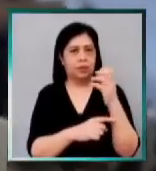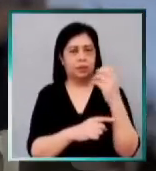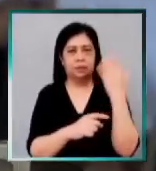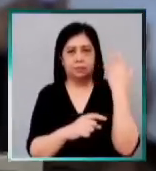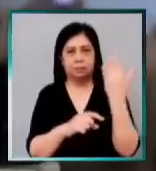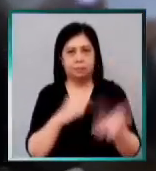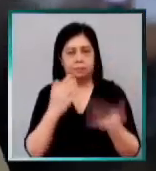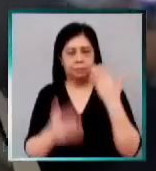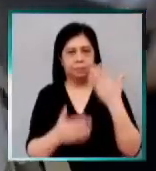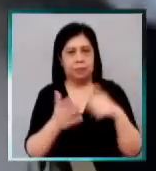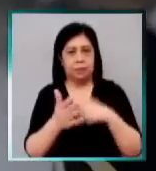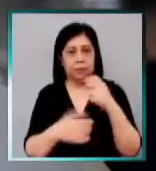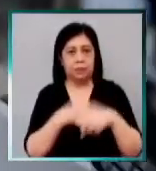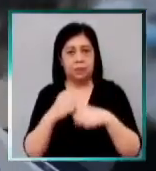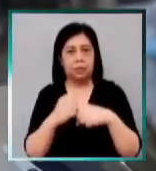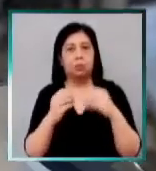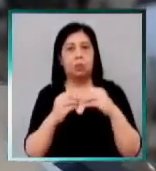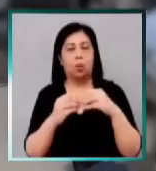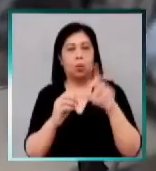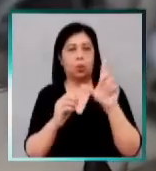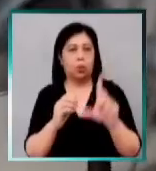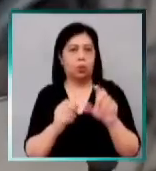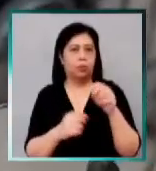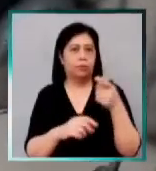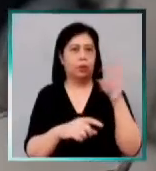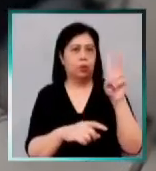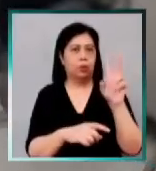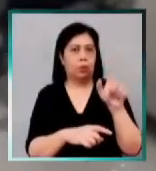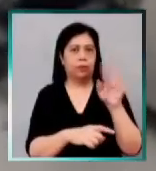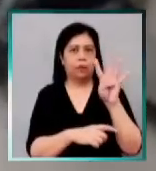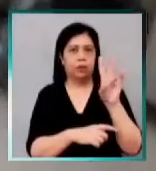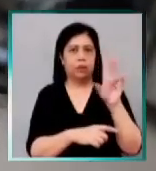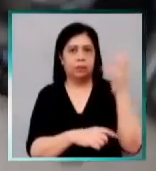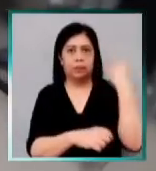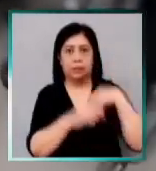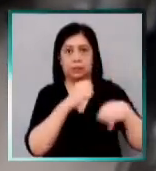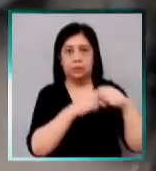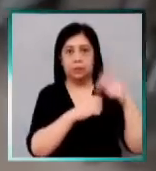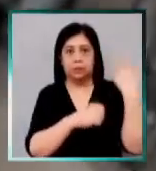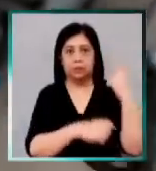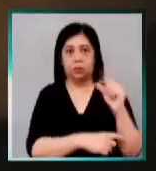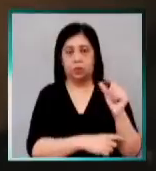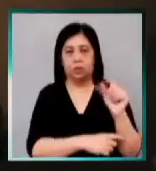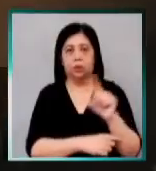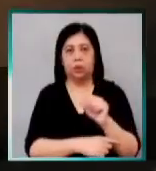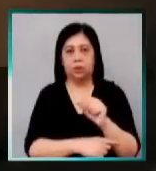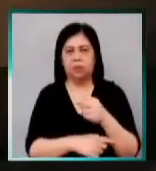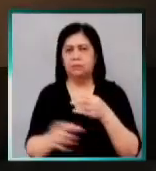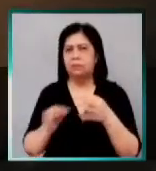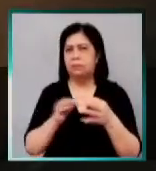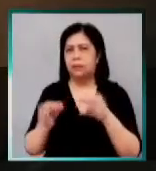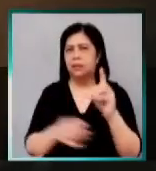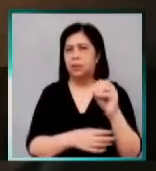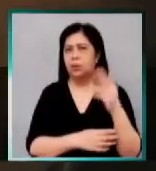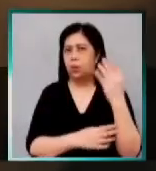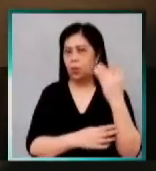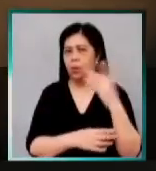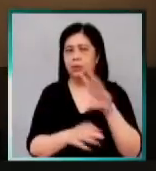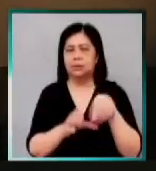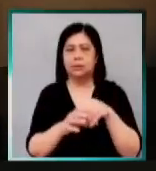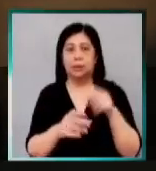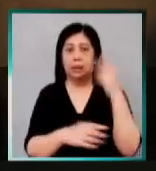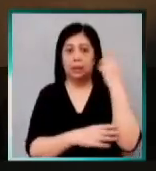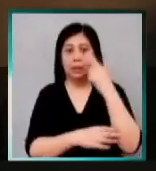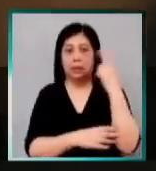taon, mas mababa sa 2.47% noong 2020. Paliwanag ng DOH, kabilang sa mga dahilan ng pagbaba